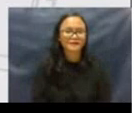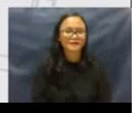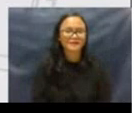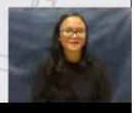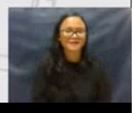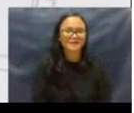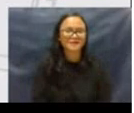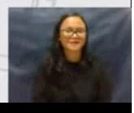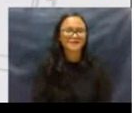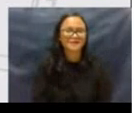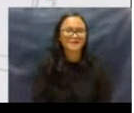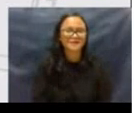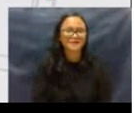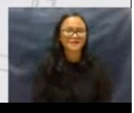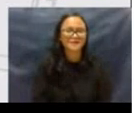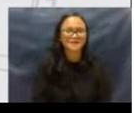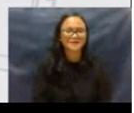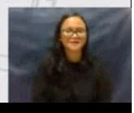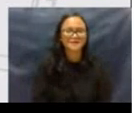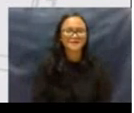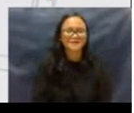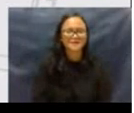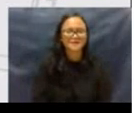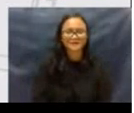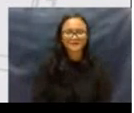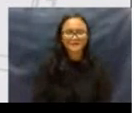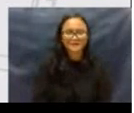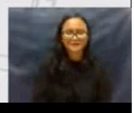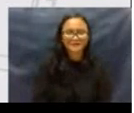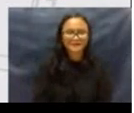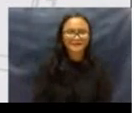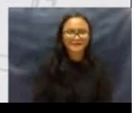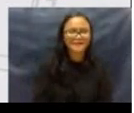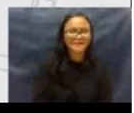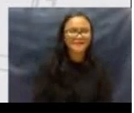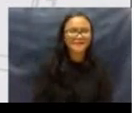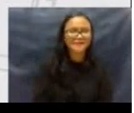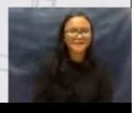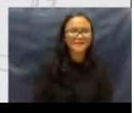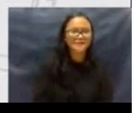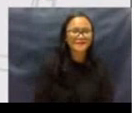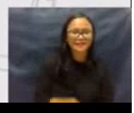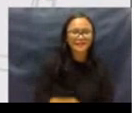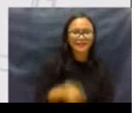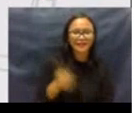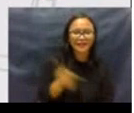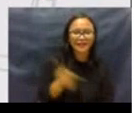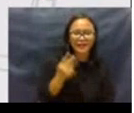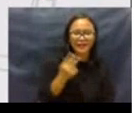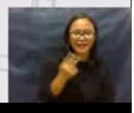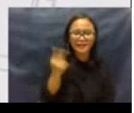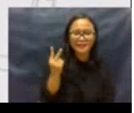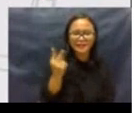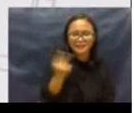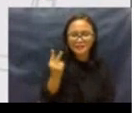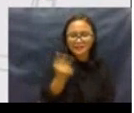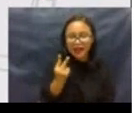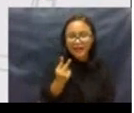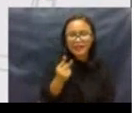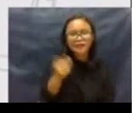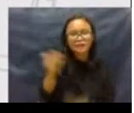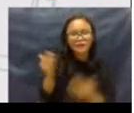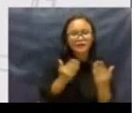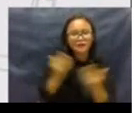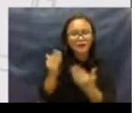Bapak dan Ibu pertimbangkan adalah tingkat orisinalitas dari ide mereka dan detail dari analisis mereka.